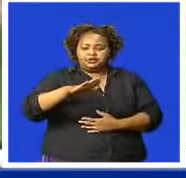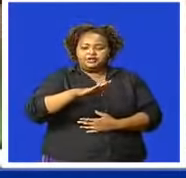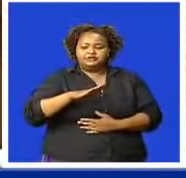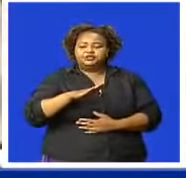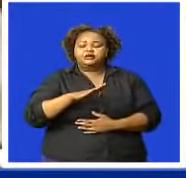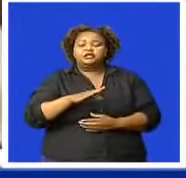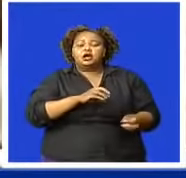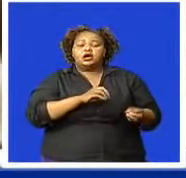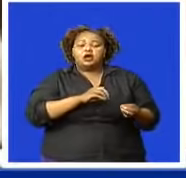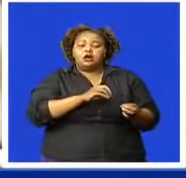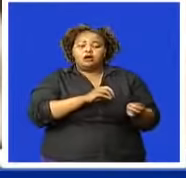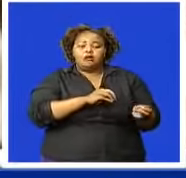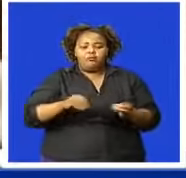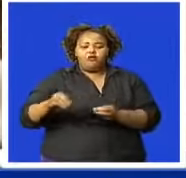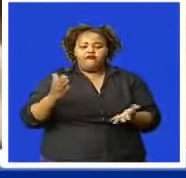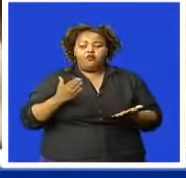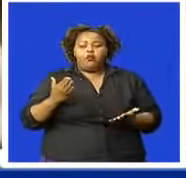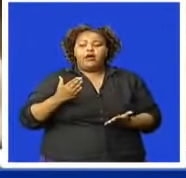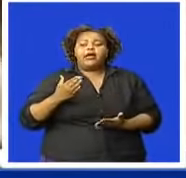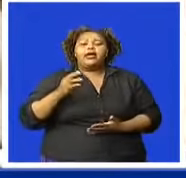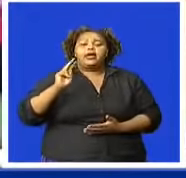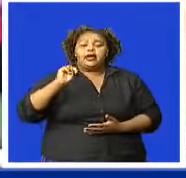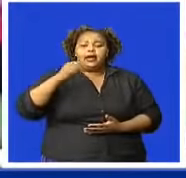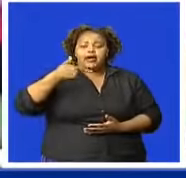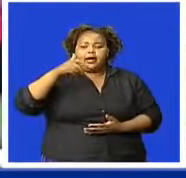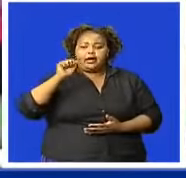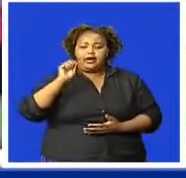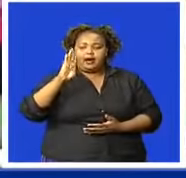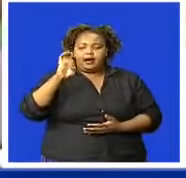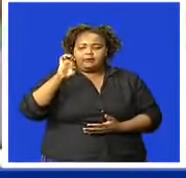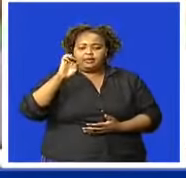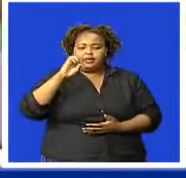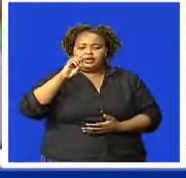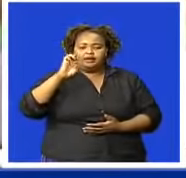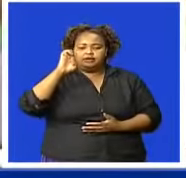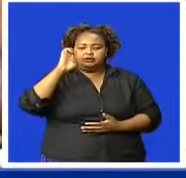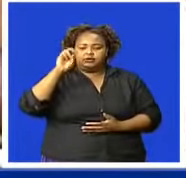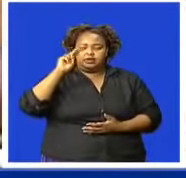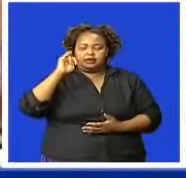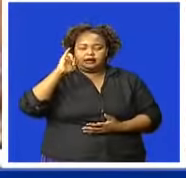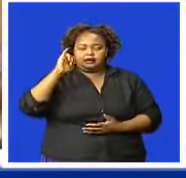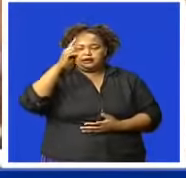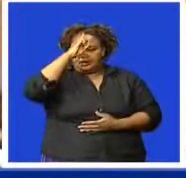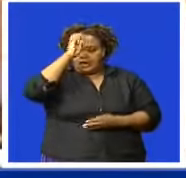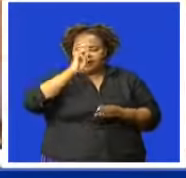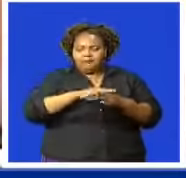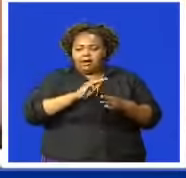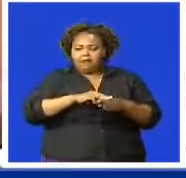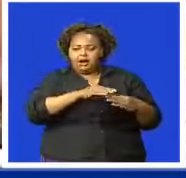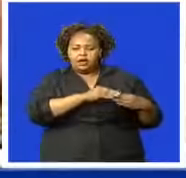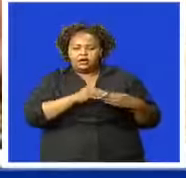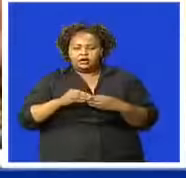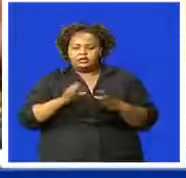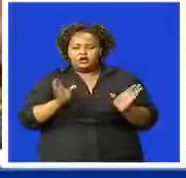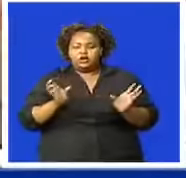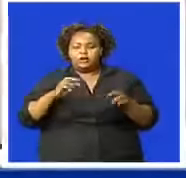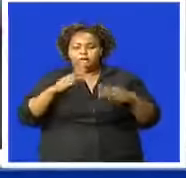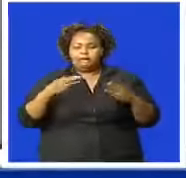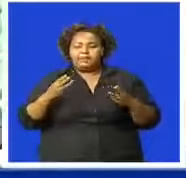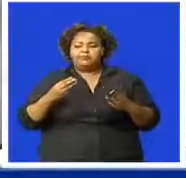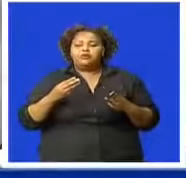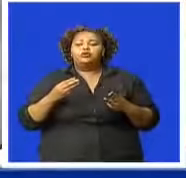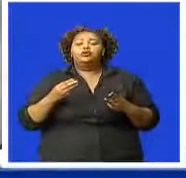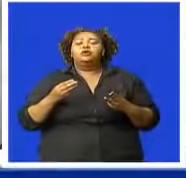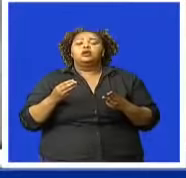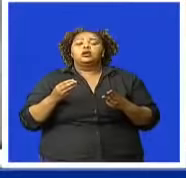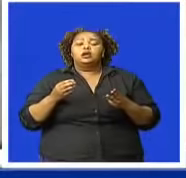engabezweni. Indlovukazi Mhlekazi yachubeka nekuhola libutho ekugidzeni incwala lencane esigodlweni eludzitsini. Kanti